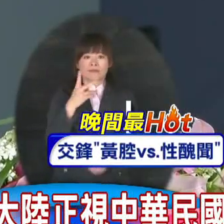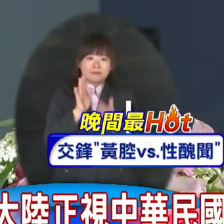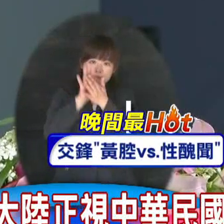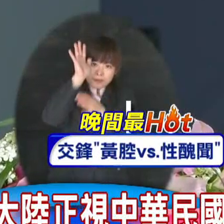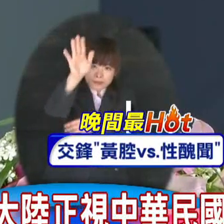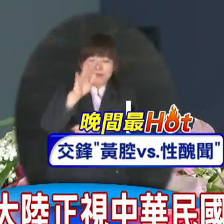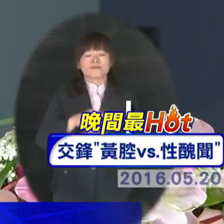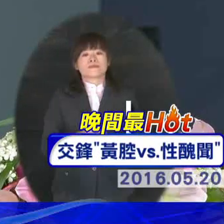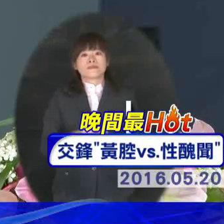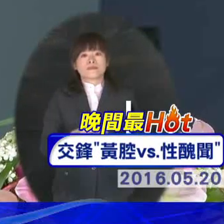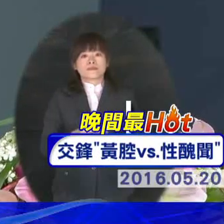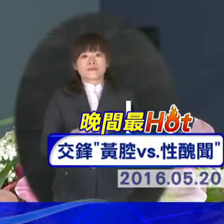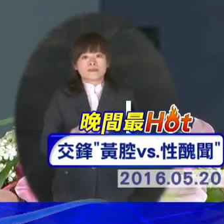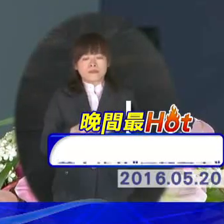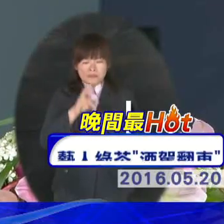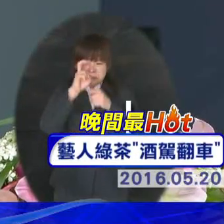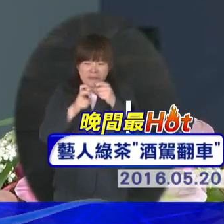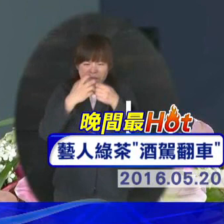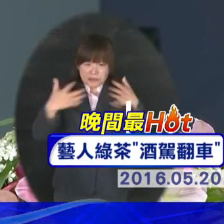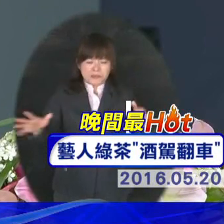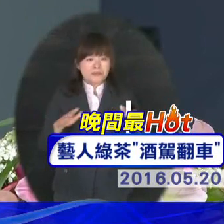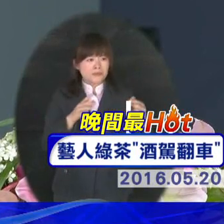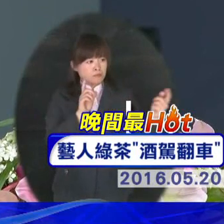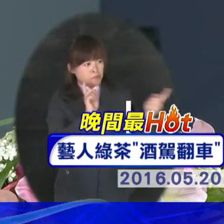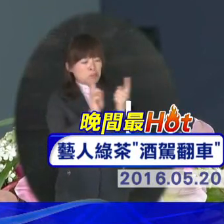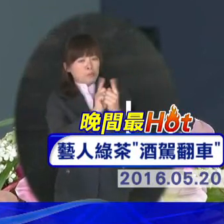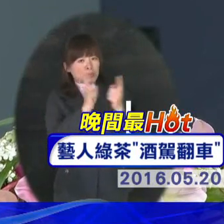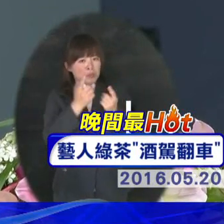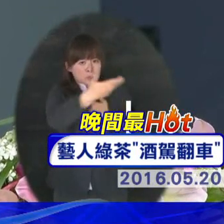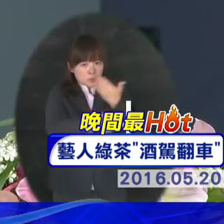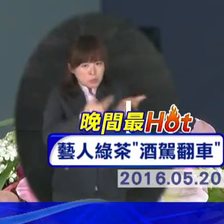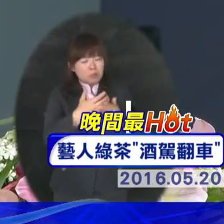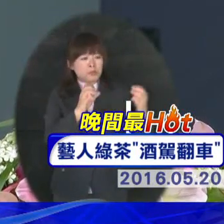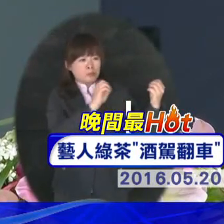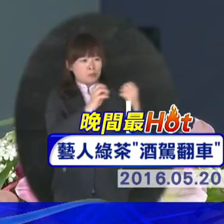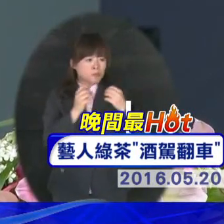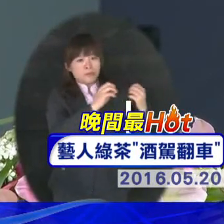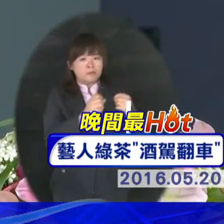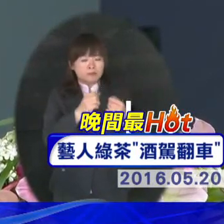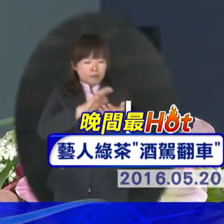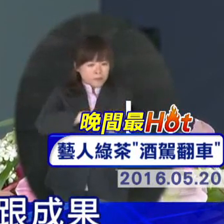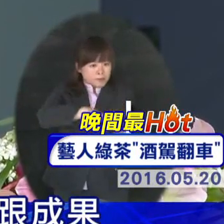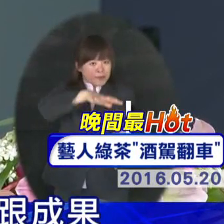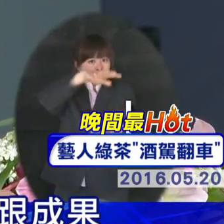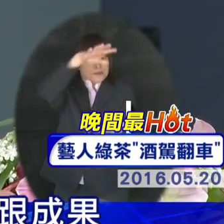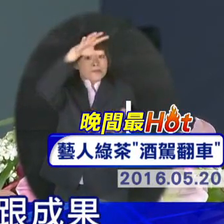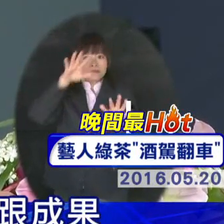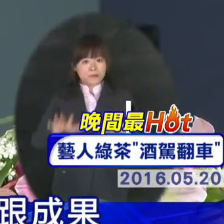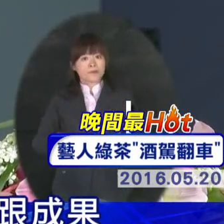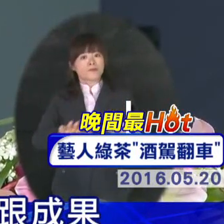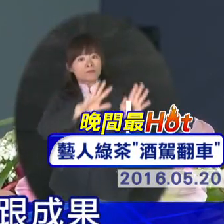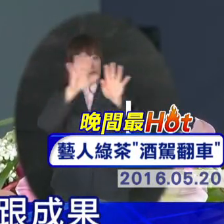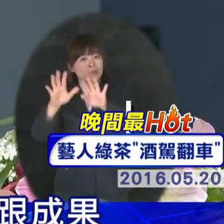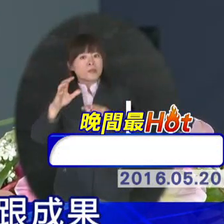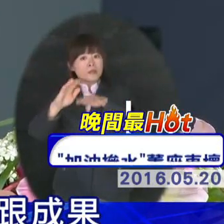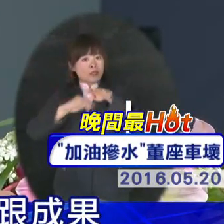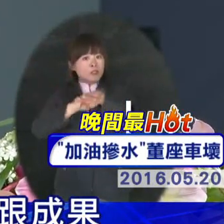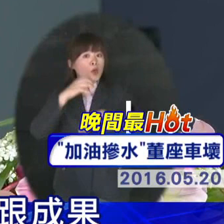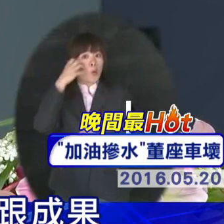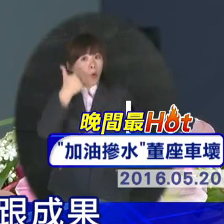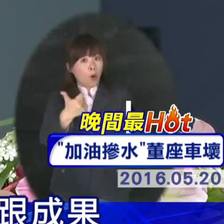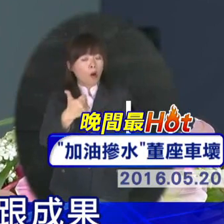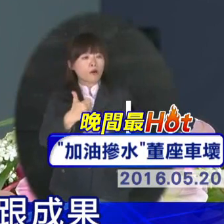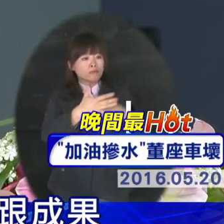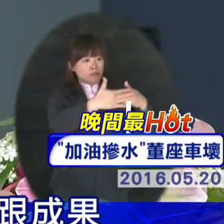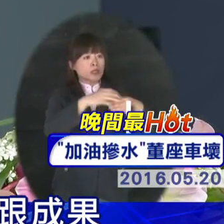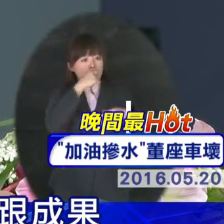后，20多年来双方的交流、协商所累积形成的现状跟成果，